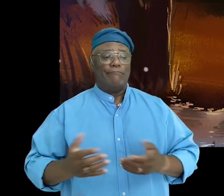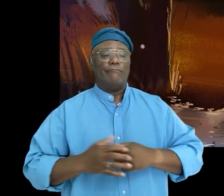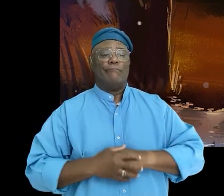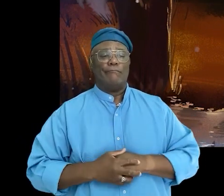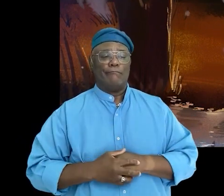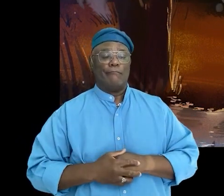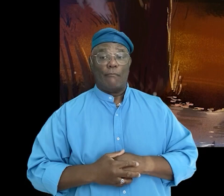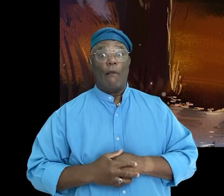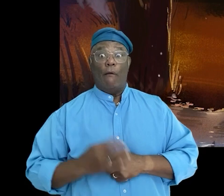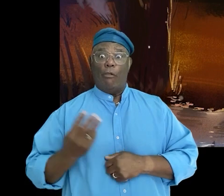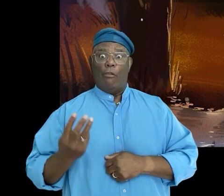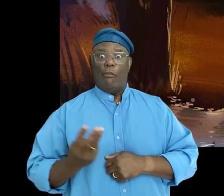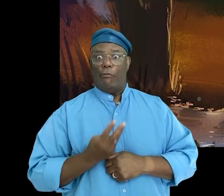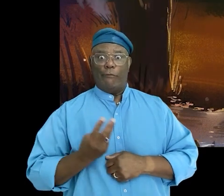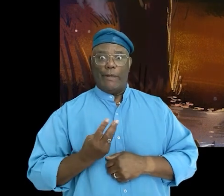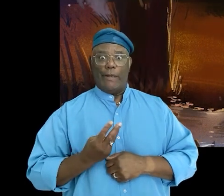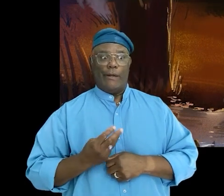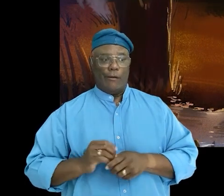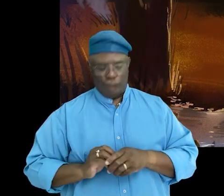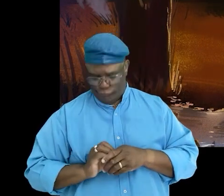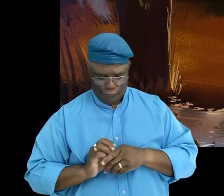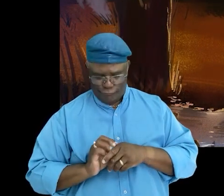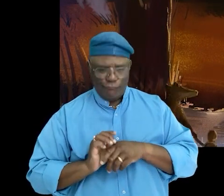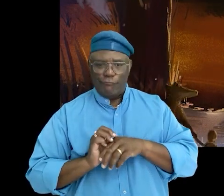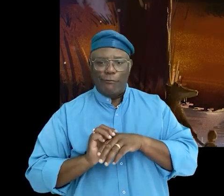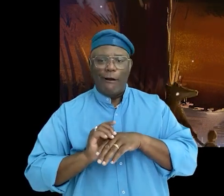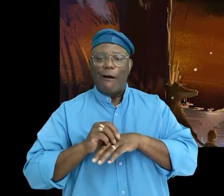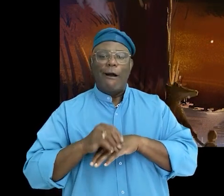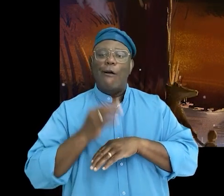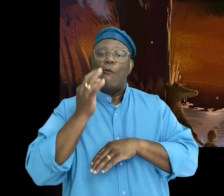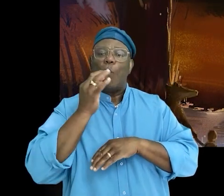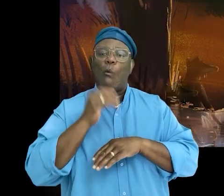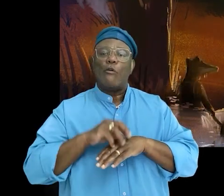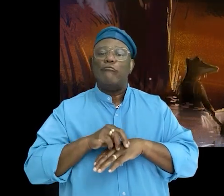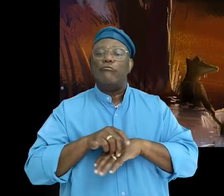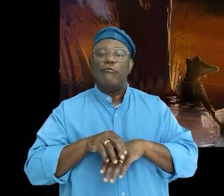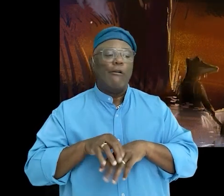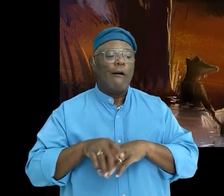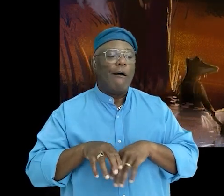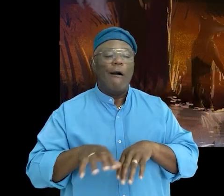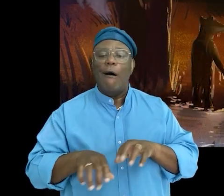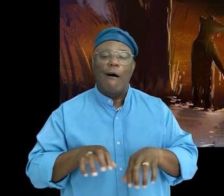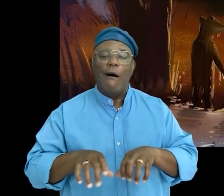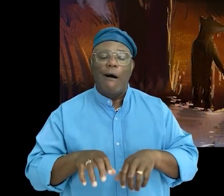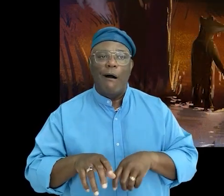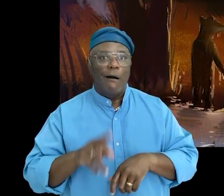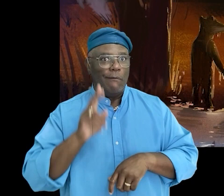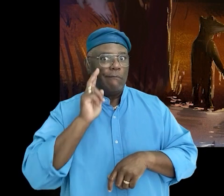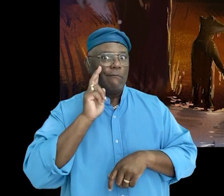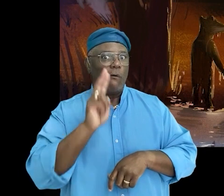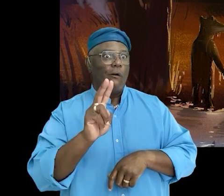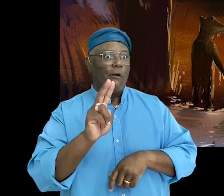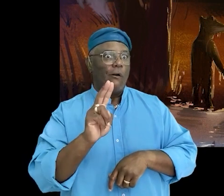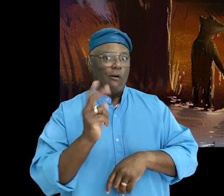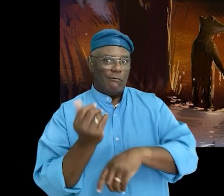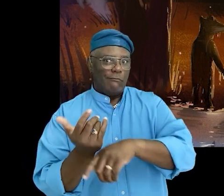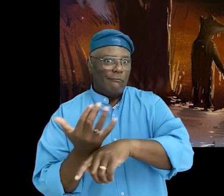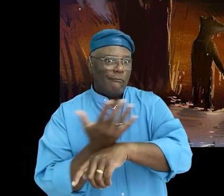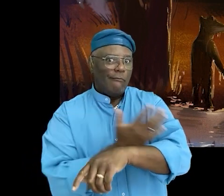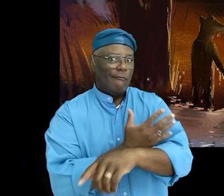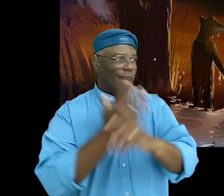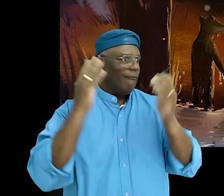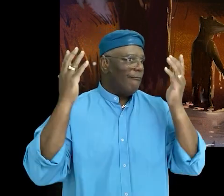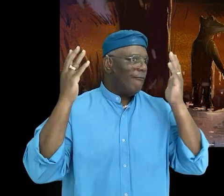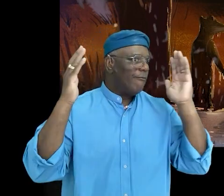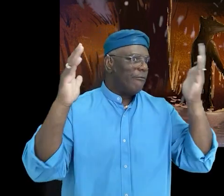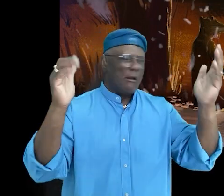heddiw, atebodd y mochyn ddaear. O'r diwedd, dringodd yr anifeiliaid allan o'r pwll. Yr unig beth